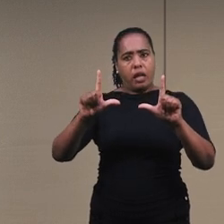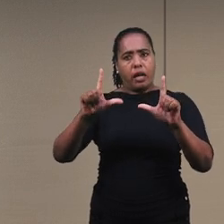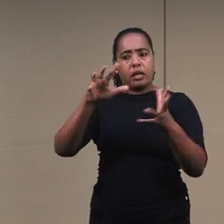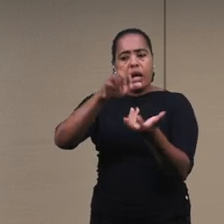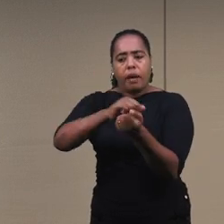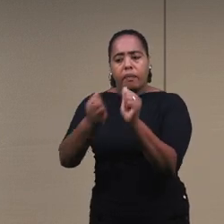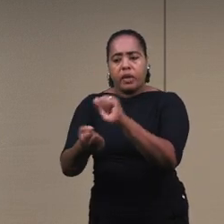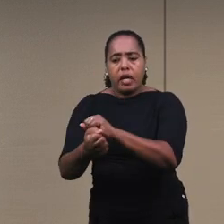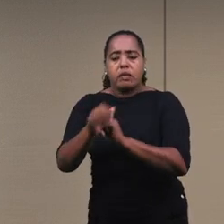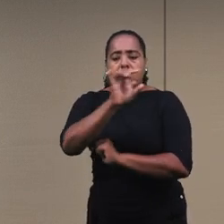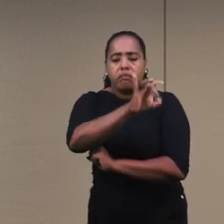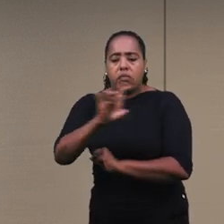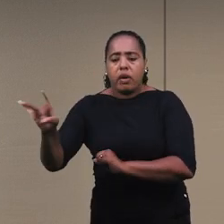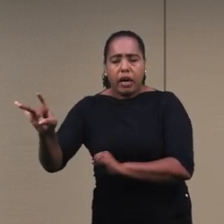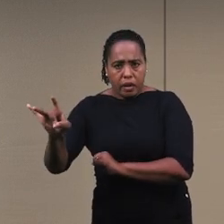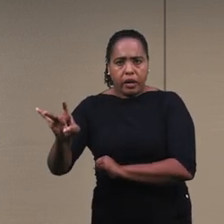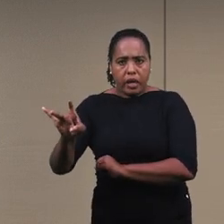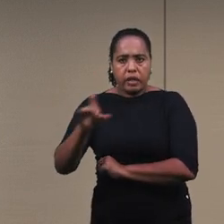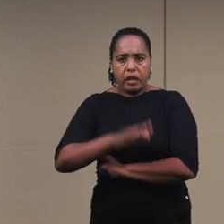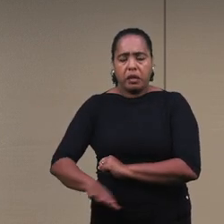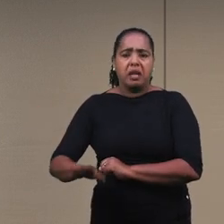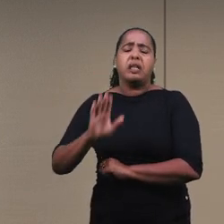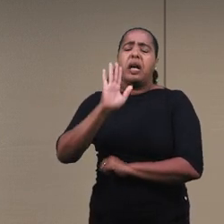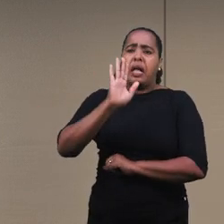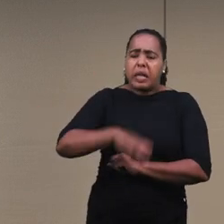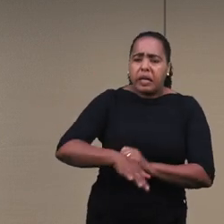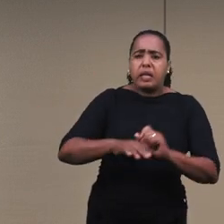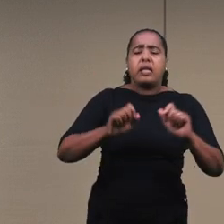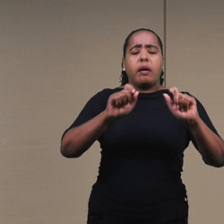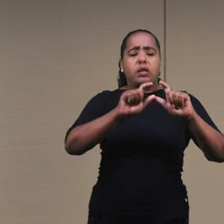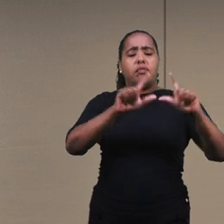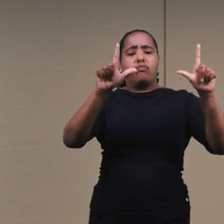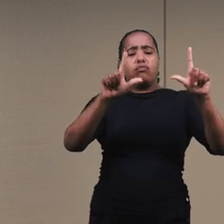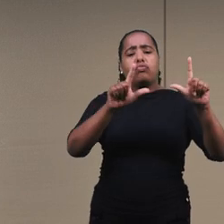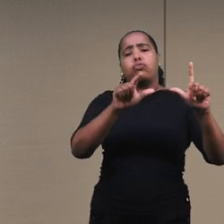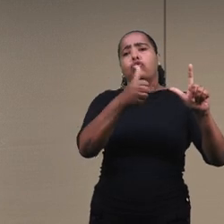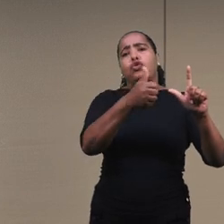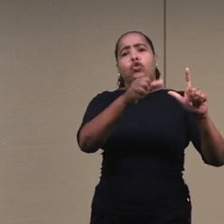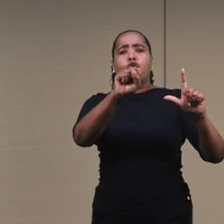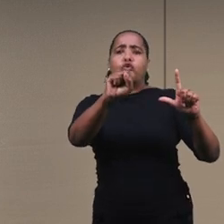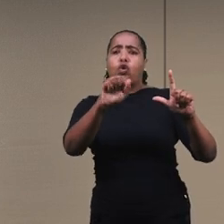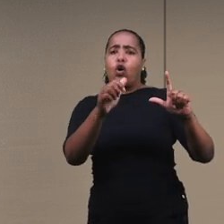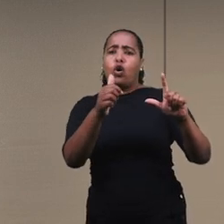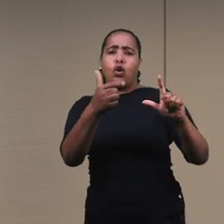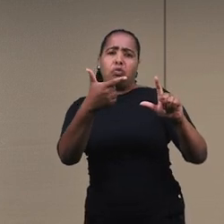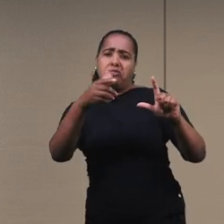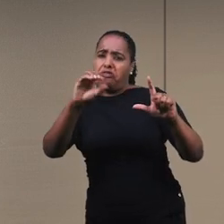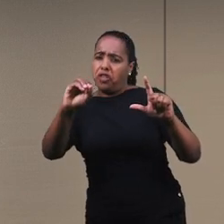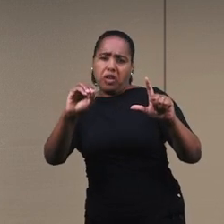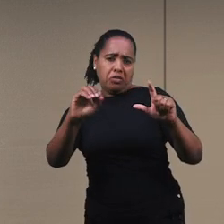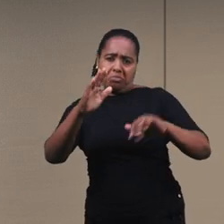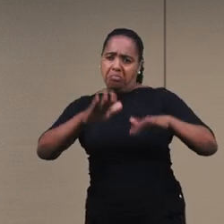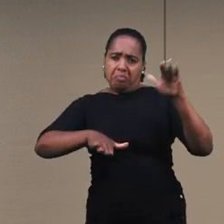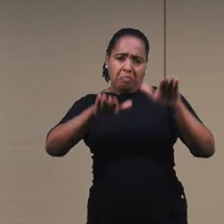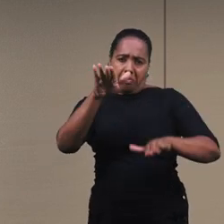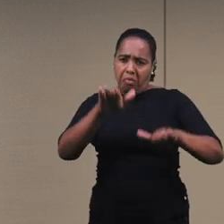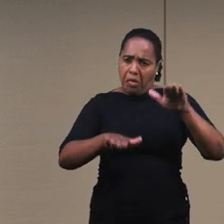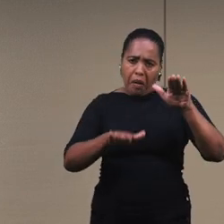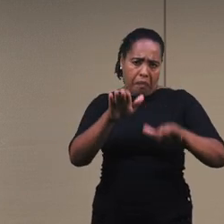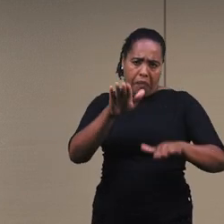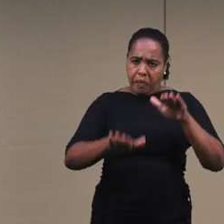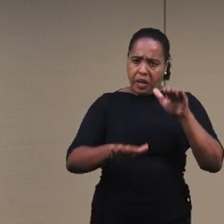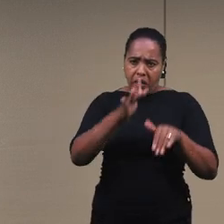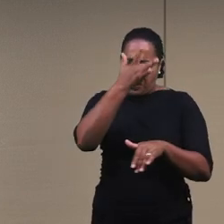enfant. Et cette lettre peut être, donc il y a plusieurs tailles en fonction du degré de difficulté de l'enfant.